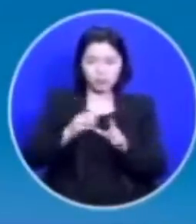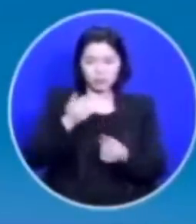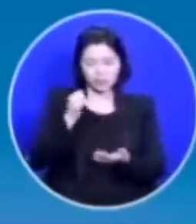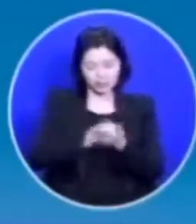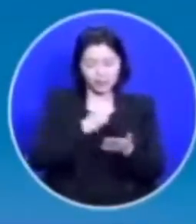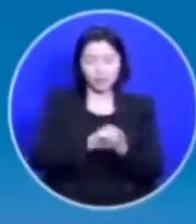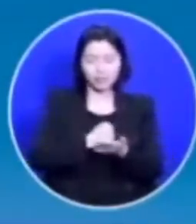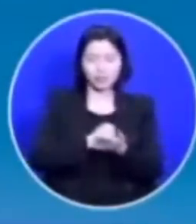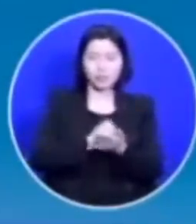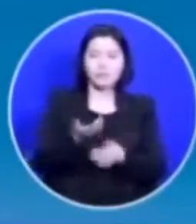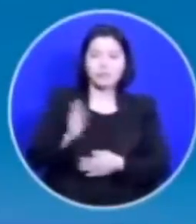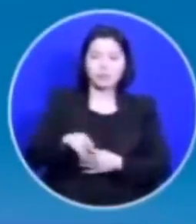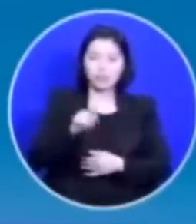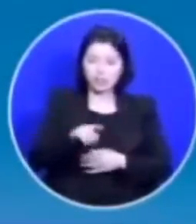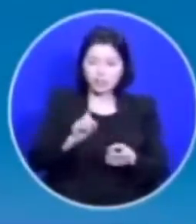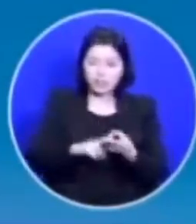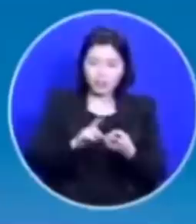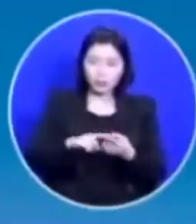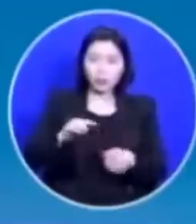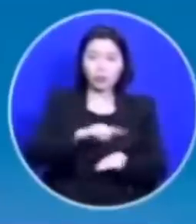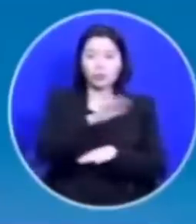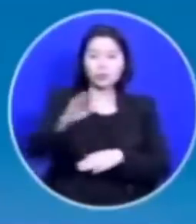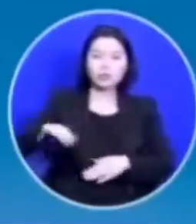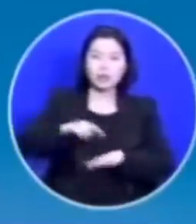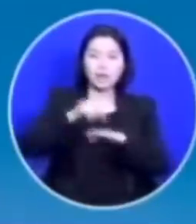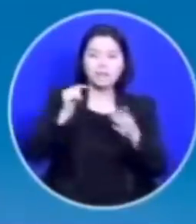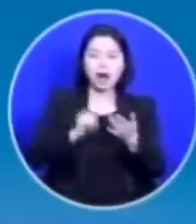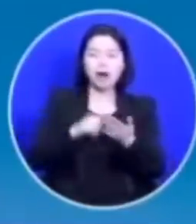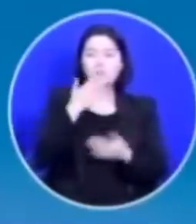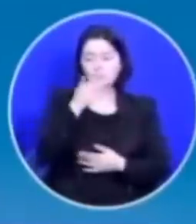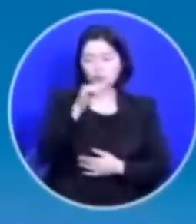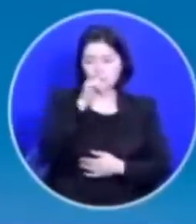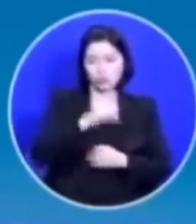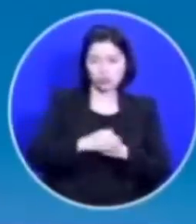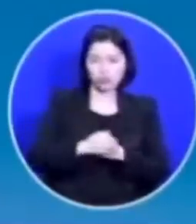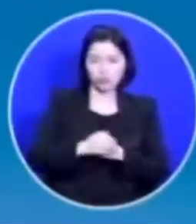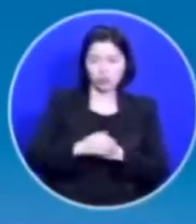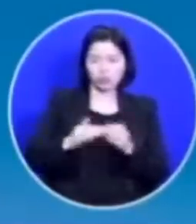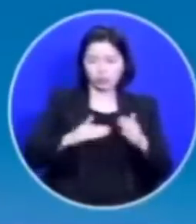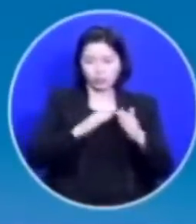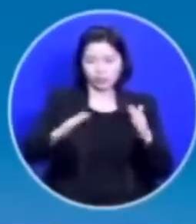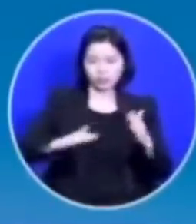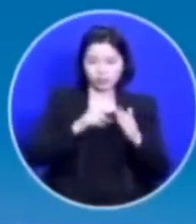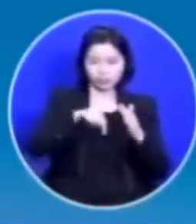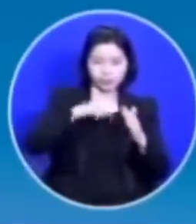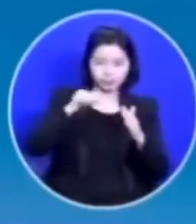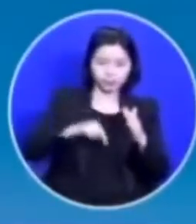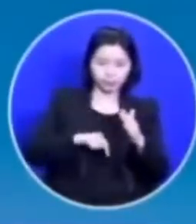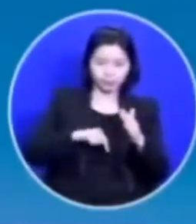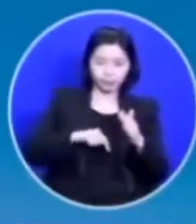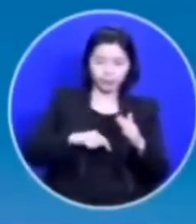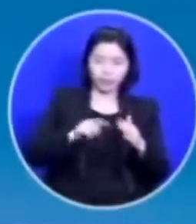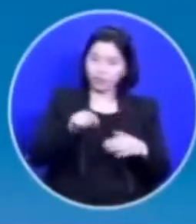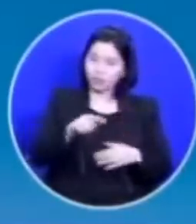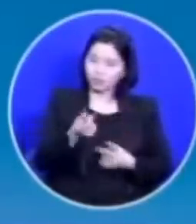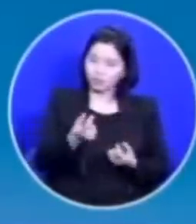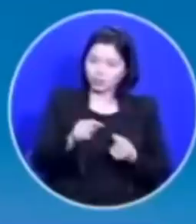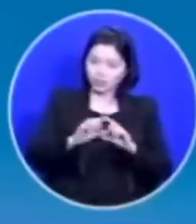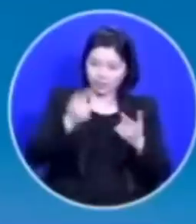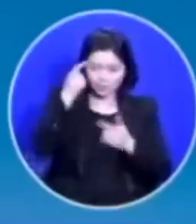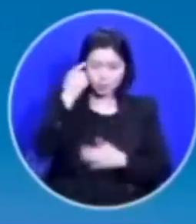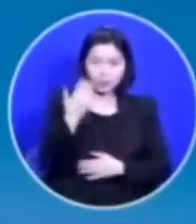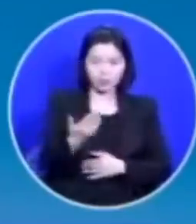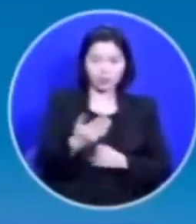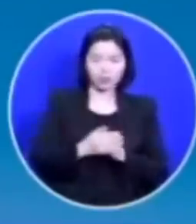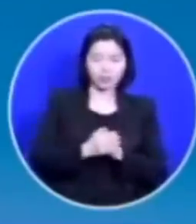그런데 어 새로 우리 마음일 수 있어요 가정 안에서 혹시 그렇지 않습니까